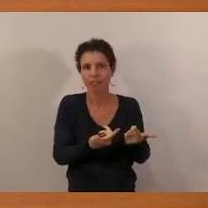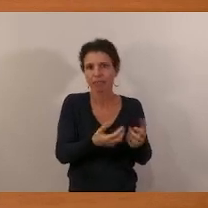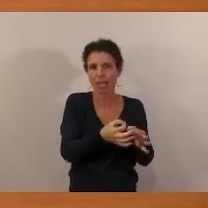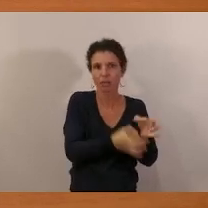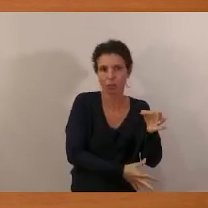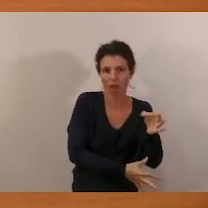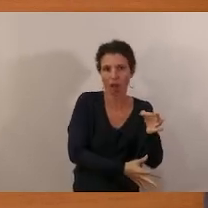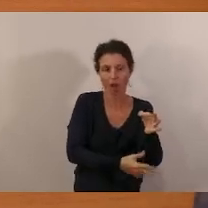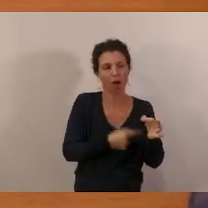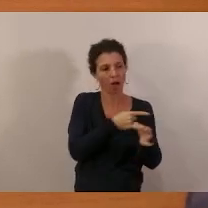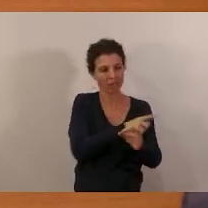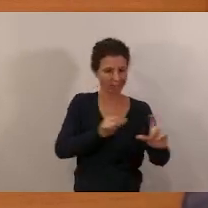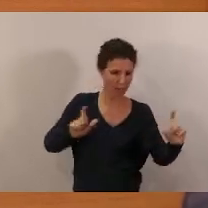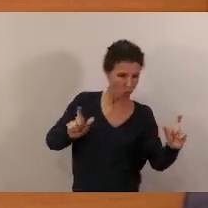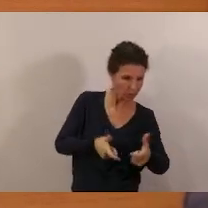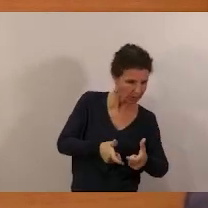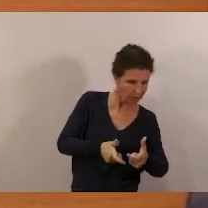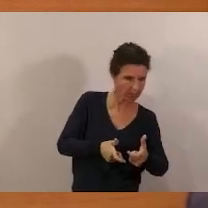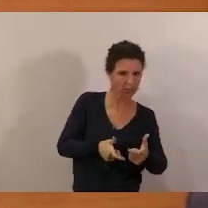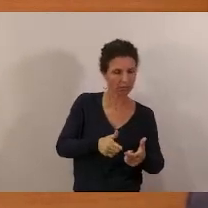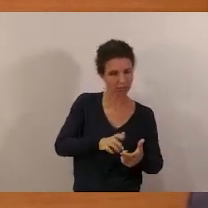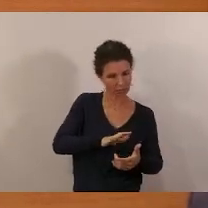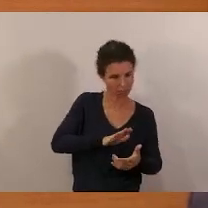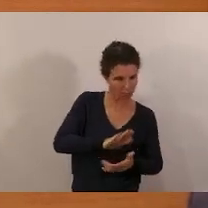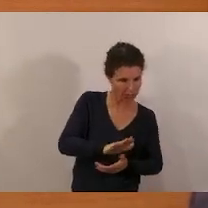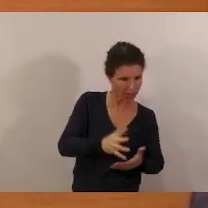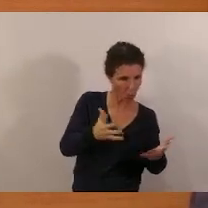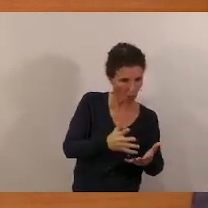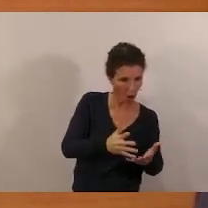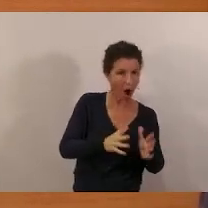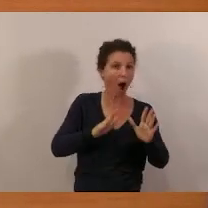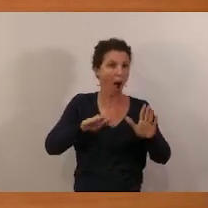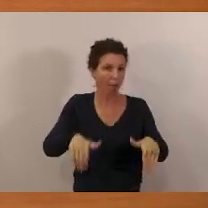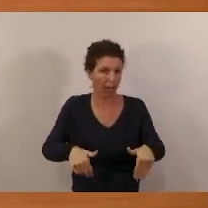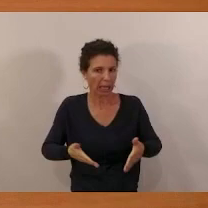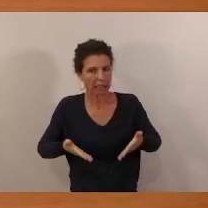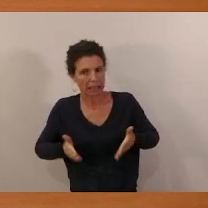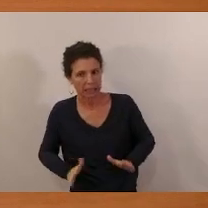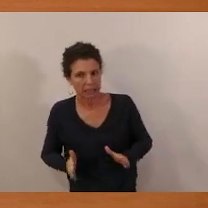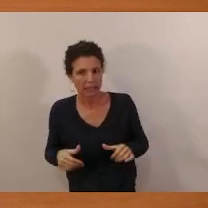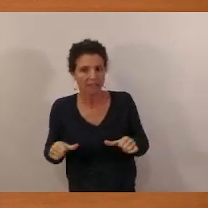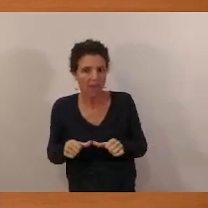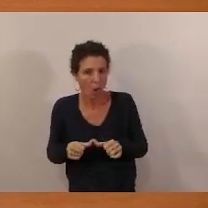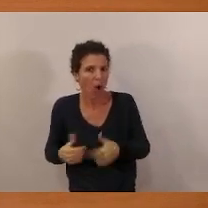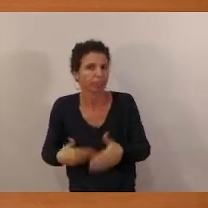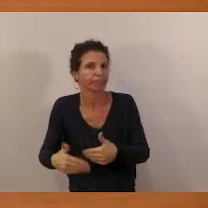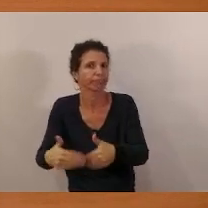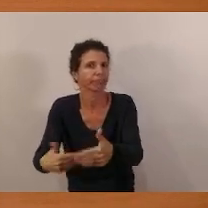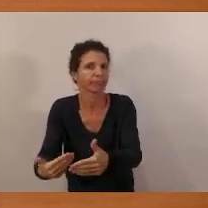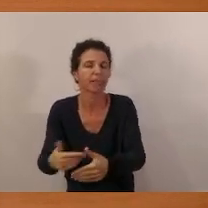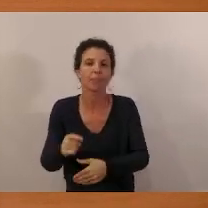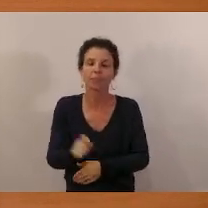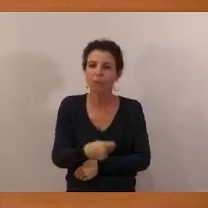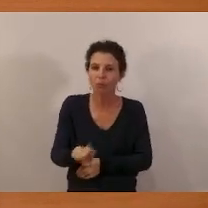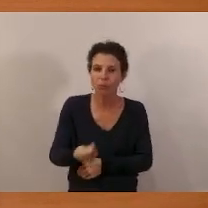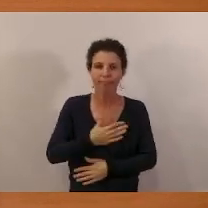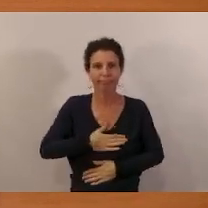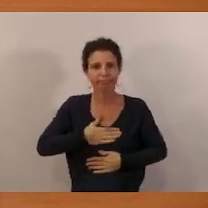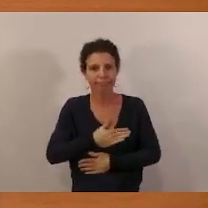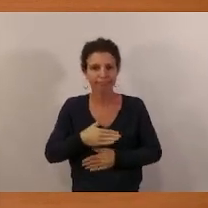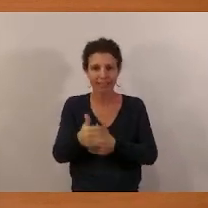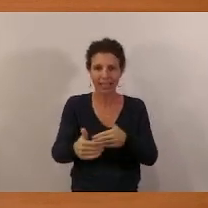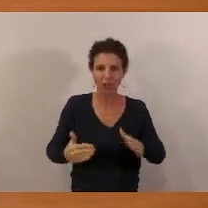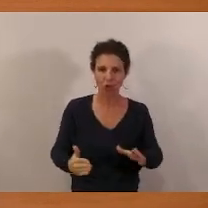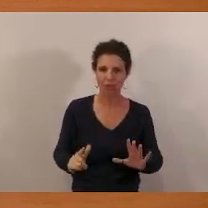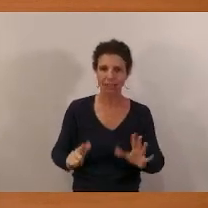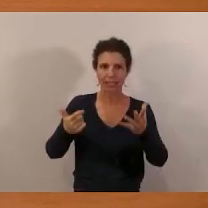pour pouvoir préciser ce qui va se passer sur cet espace. Et nous nous réjouissons évidemment pour le secteur du 7e. Ça va être un super